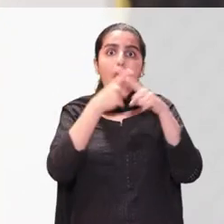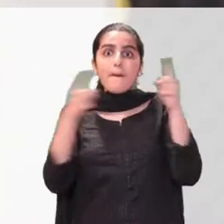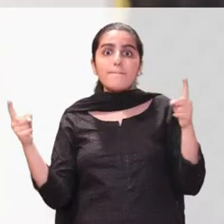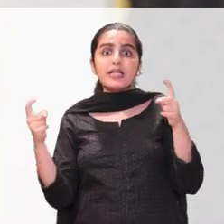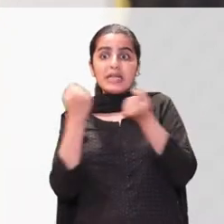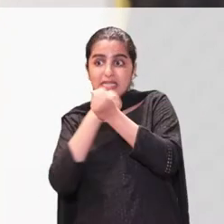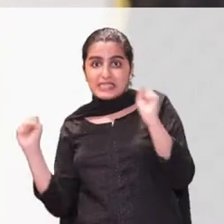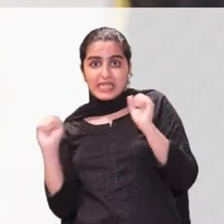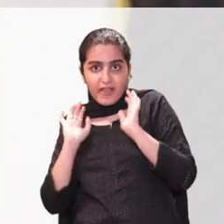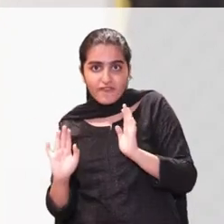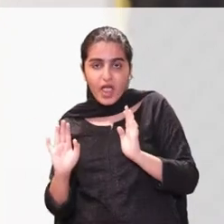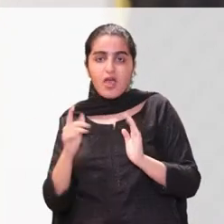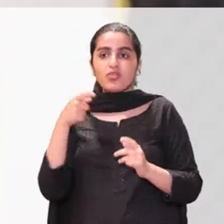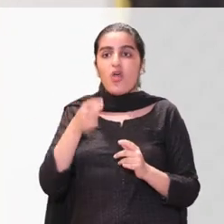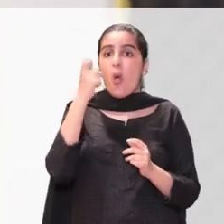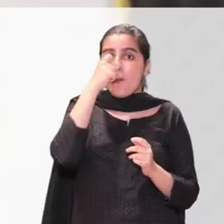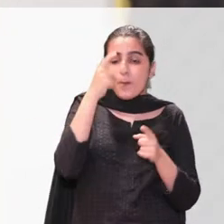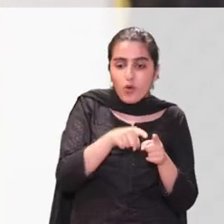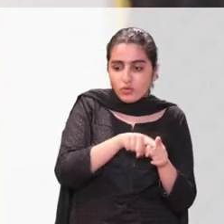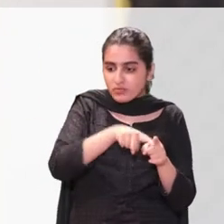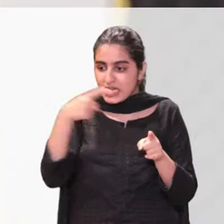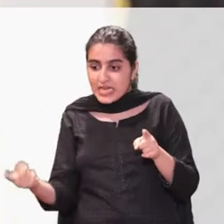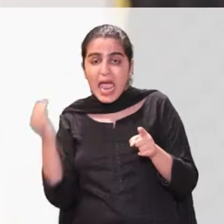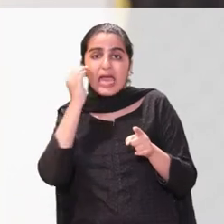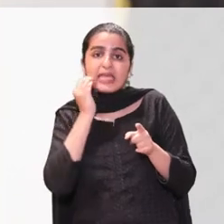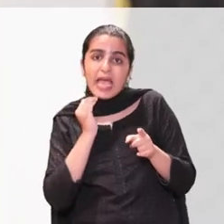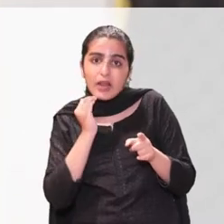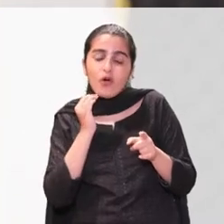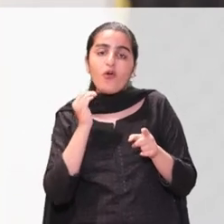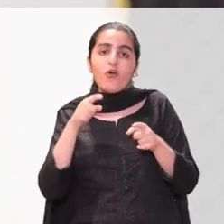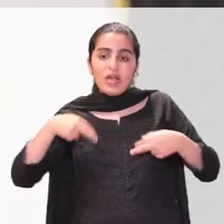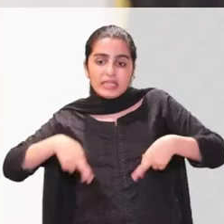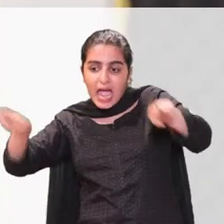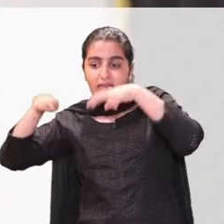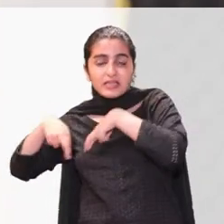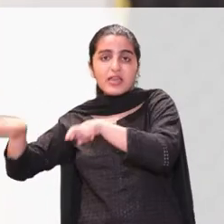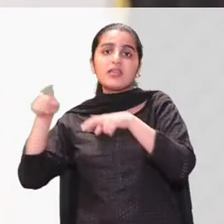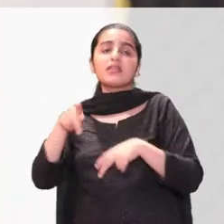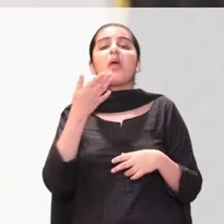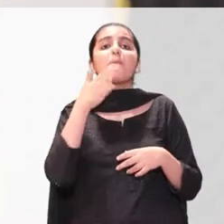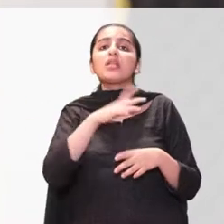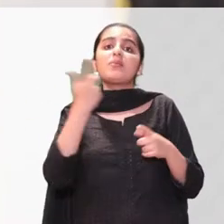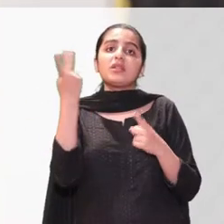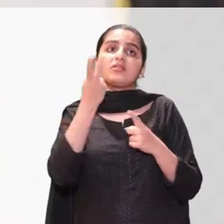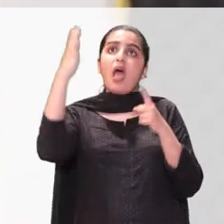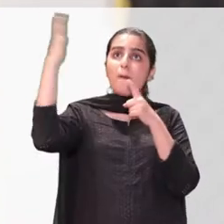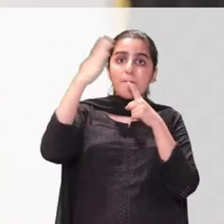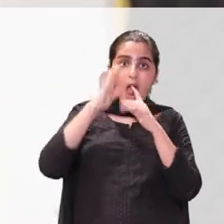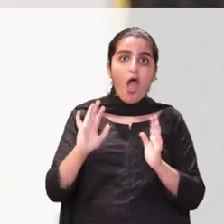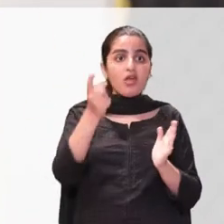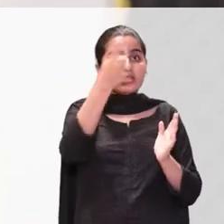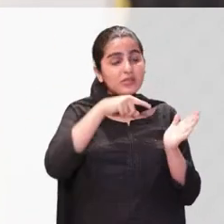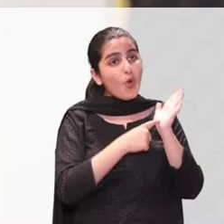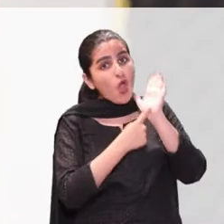लेना होता हमेशा बॉर्डर लाइन तक नहीं जाऊंगा तब ब्लूटूथ येलो लाइन जो सफर है ना उसमें फिर आप फील करते हैं कि आर यू आर बेस्ट